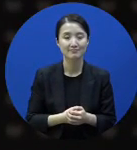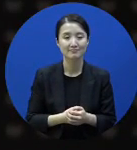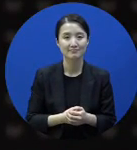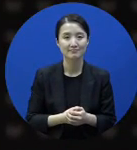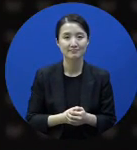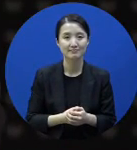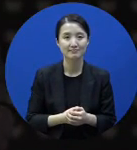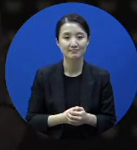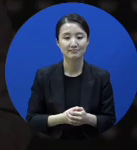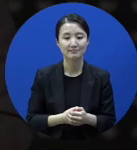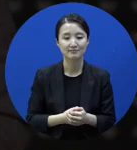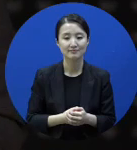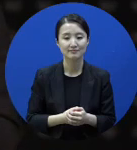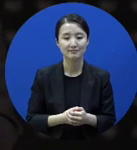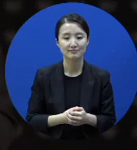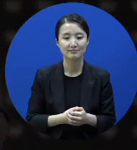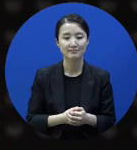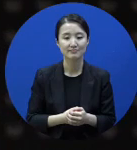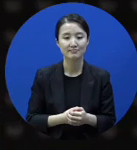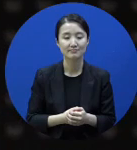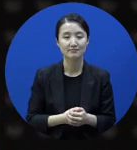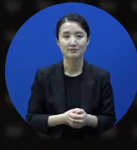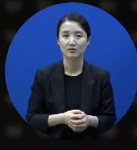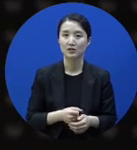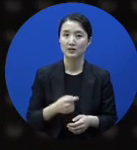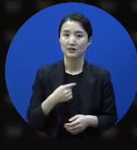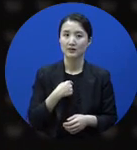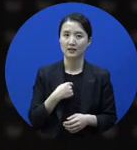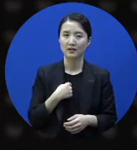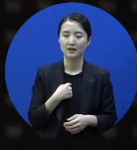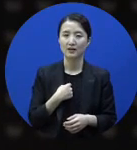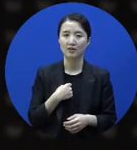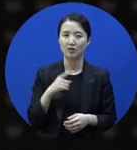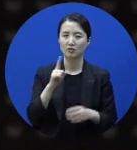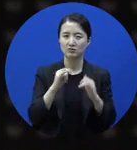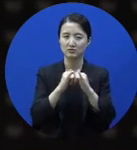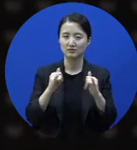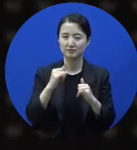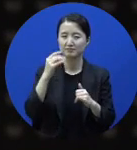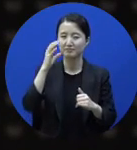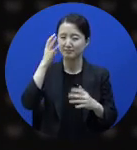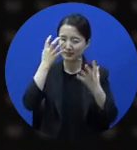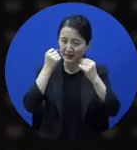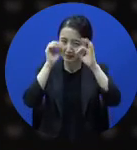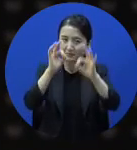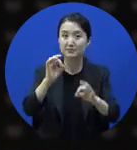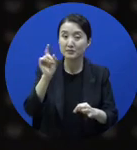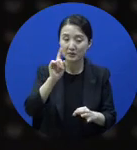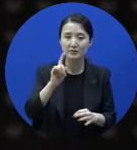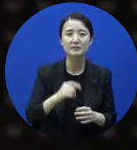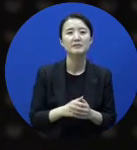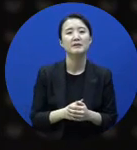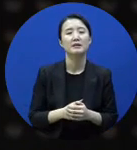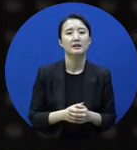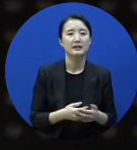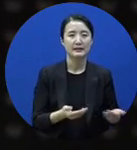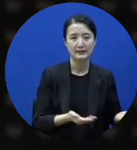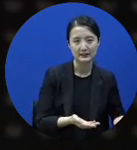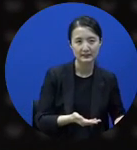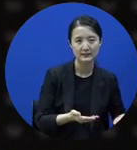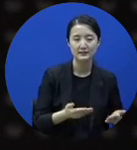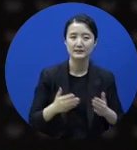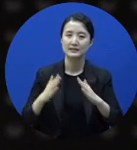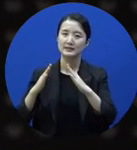통상 우리가 이런 사람들이 되게 많이 있습니다. 회사와 집만 오가는 거죠. 그렇죠? 네, 회사와 집만 오가는 거예요. 분명히